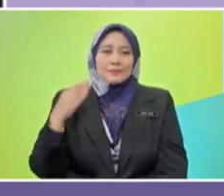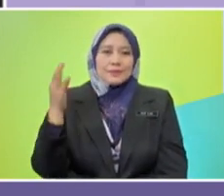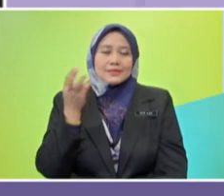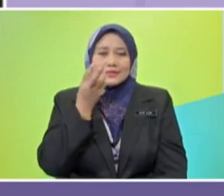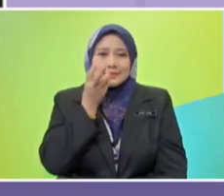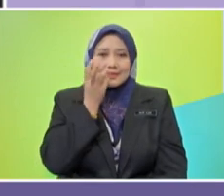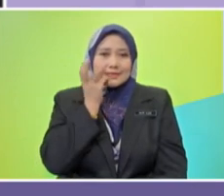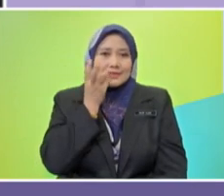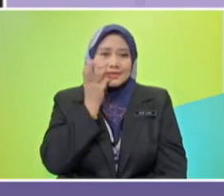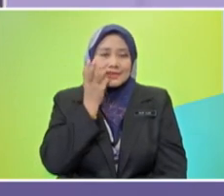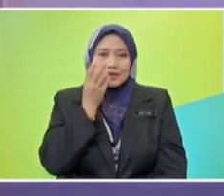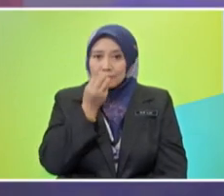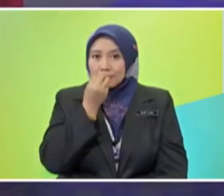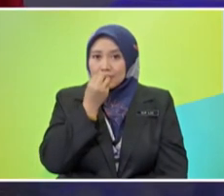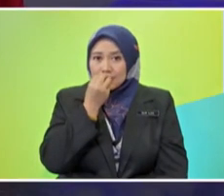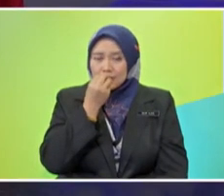apa? Mesti ada